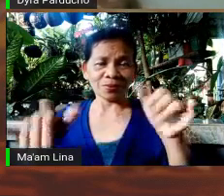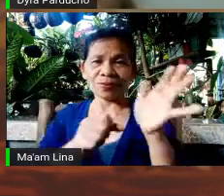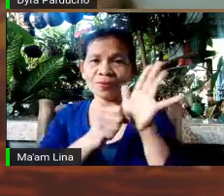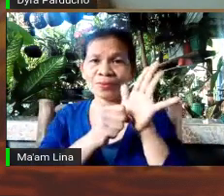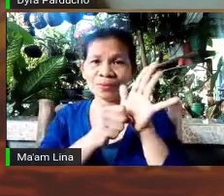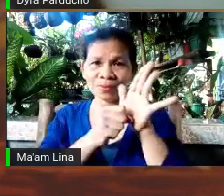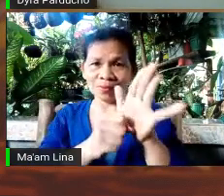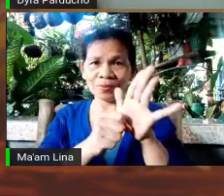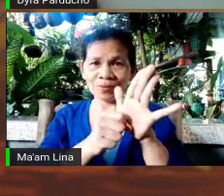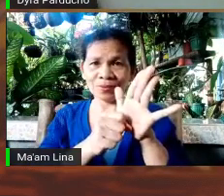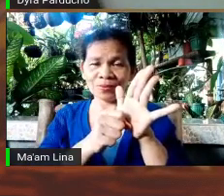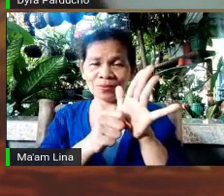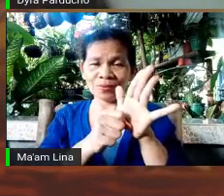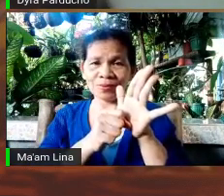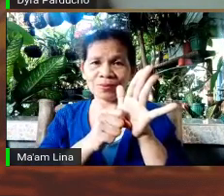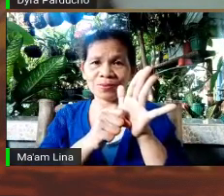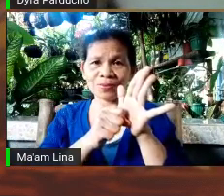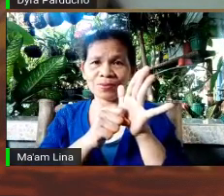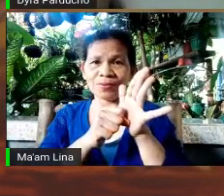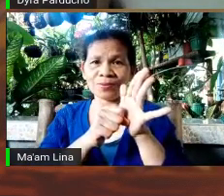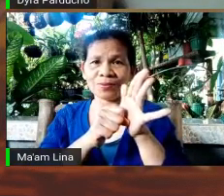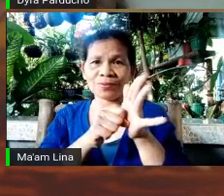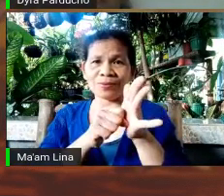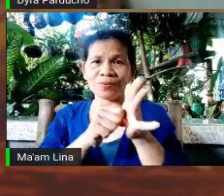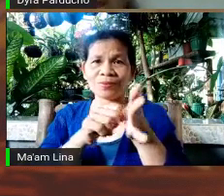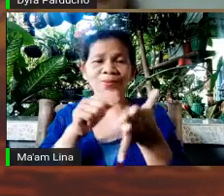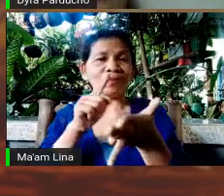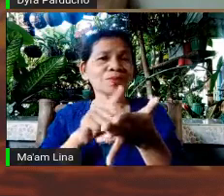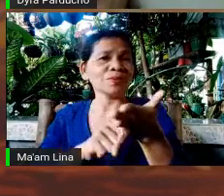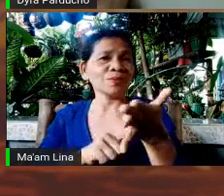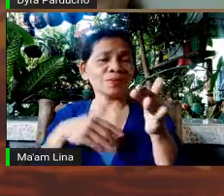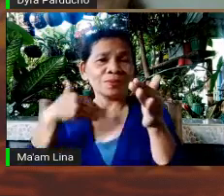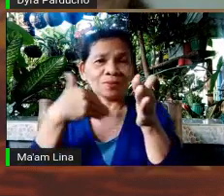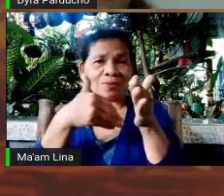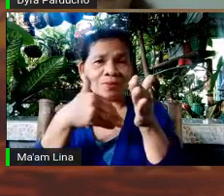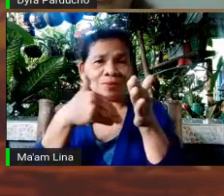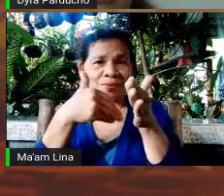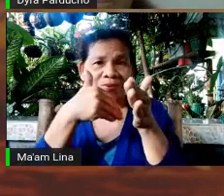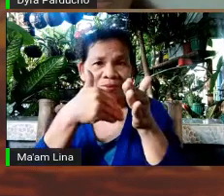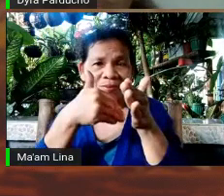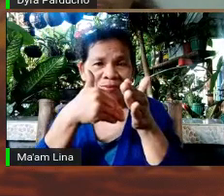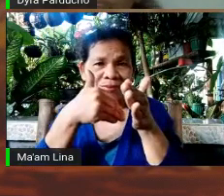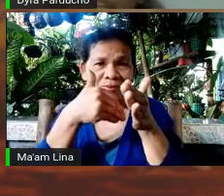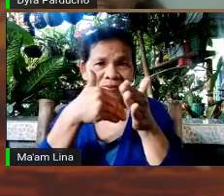sumisimbolo na po no sa kung ano yung nalapit na